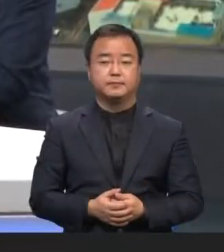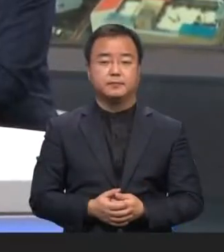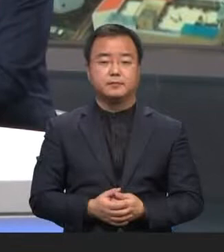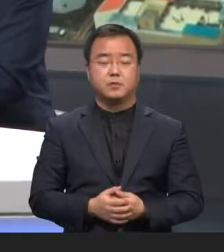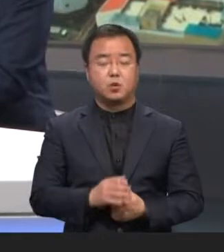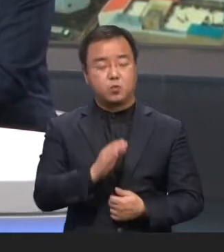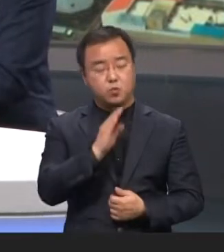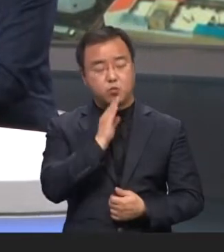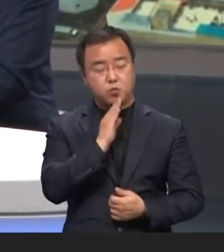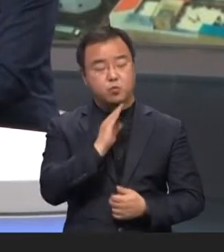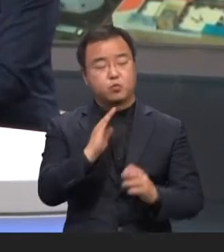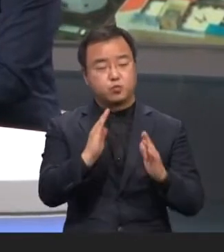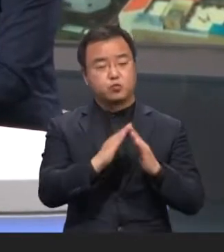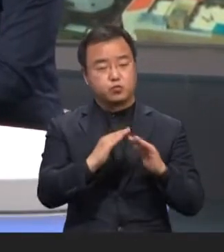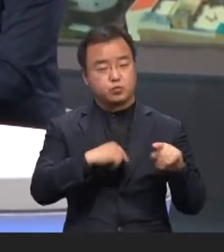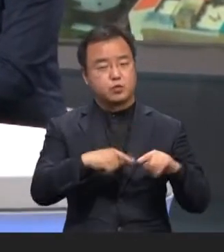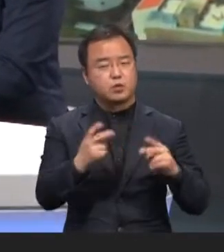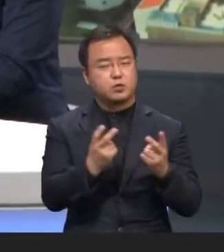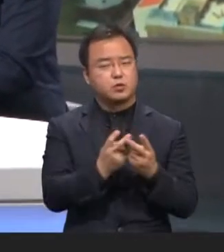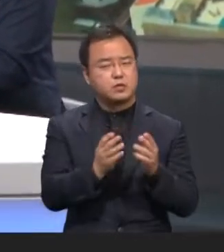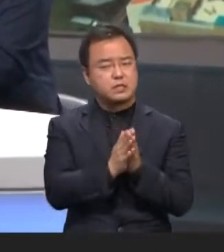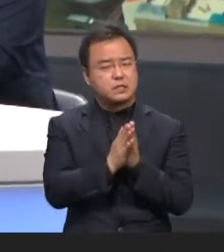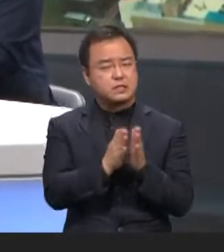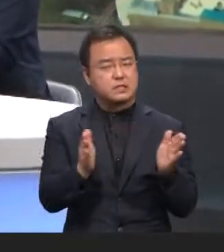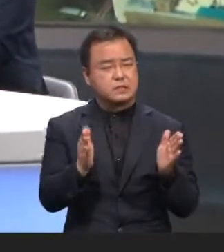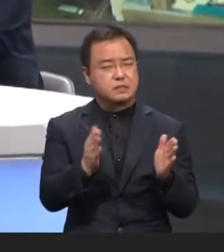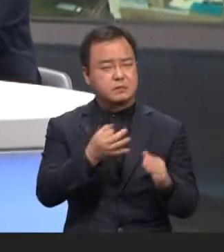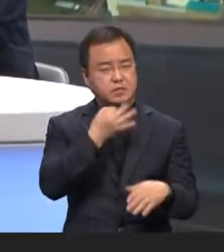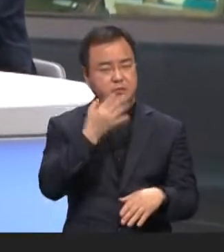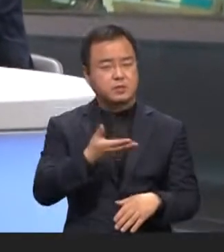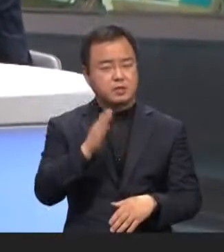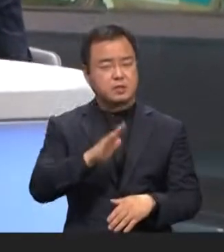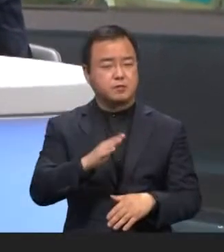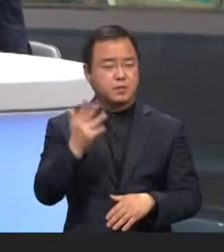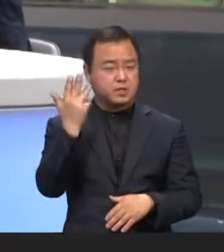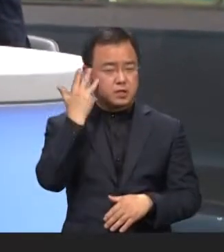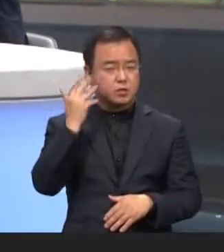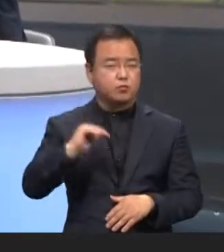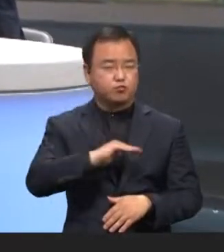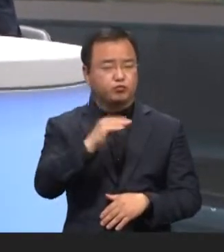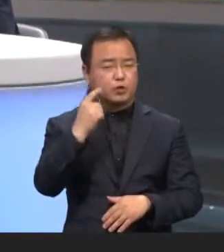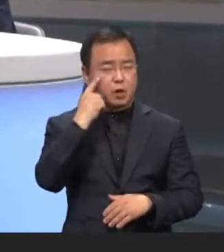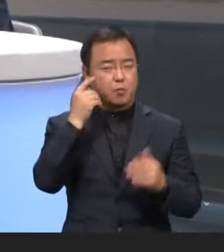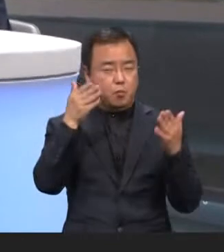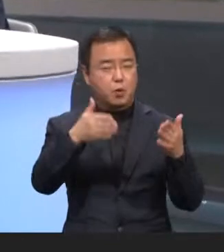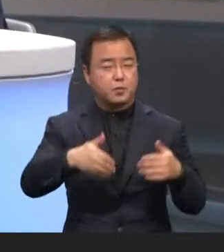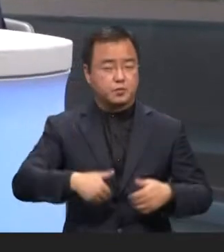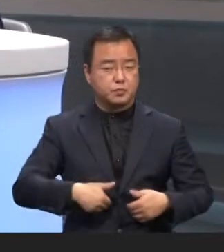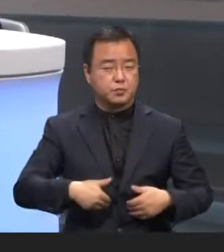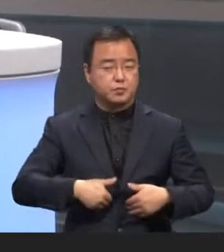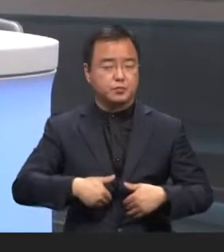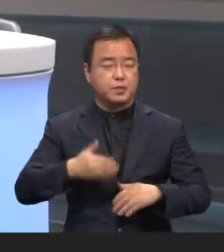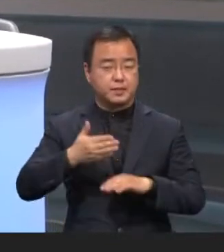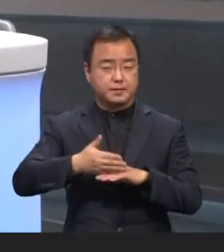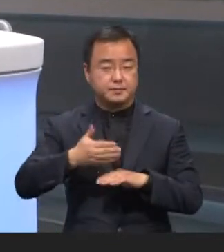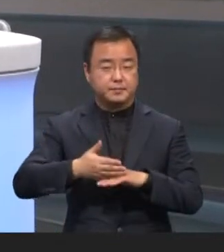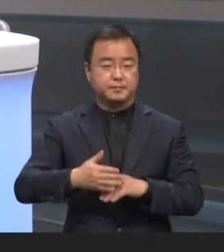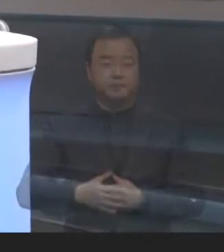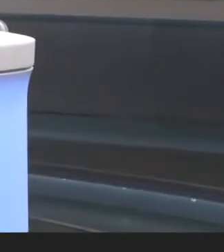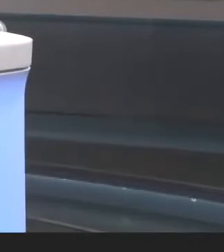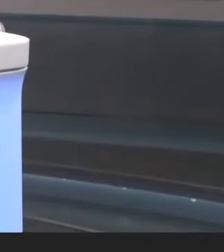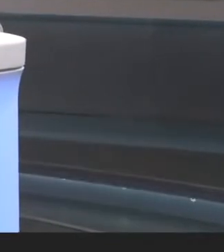네, 이런 주택 정책의 도입은 힘들지언정 집에 대한 철학은 좀 우리가 눈여겨볼 만한 것 같습니다. 예, 오늘 말씀 잘 들었습니다.